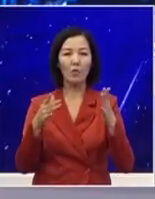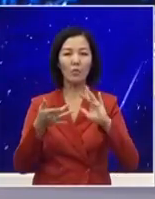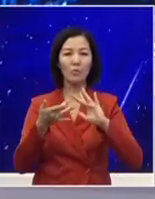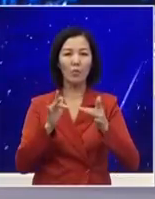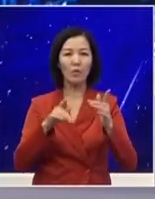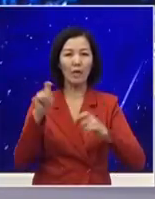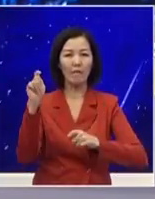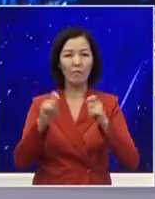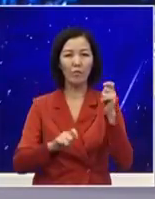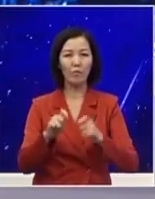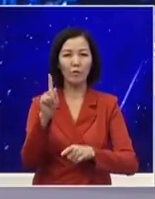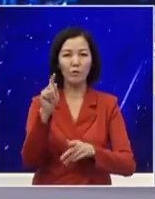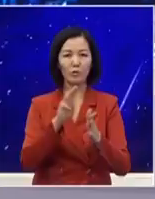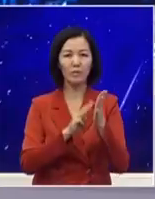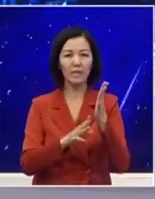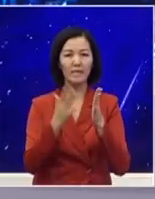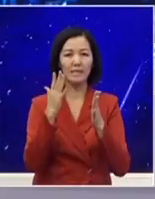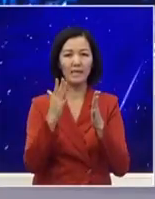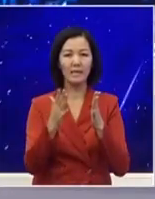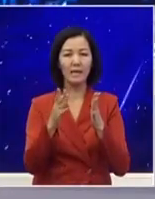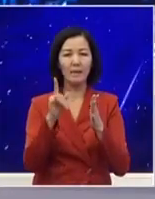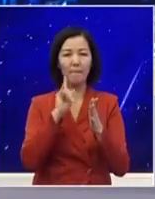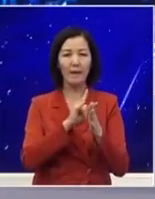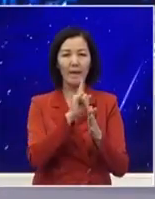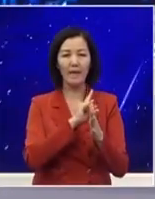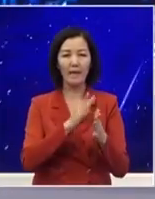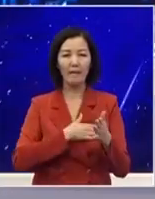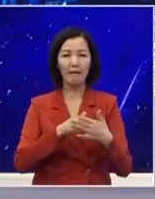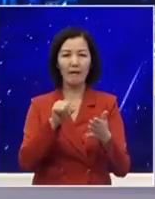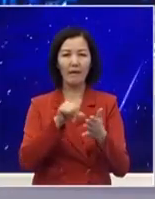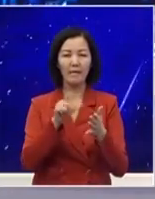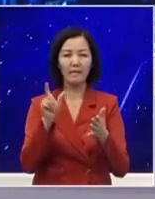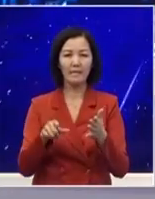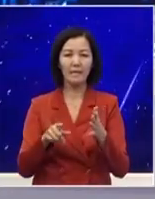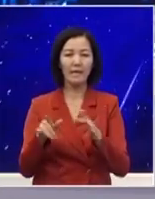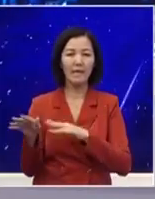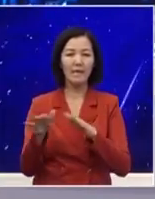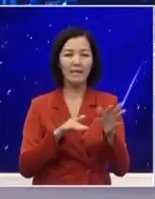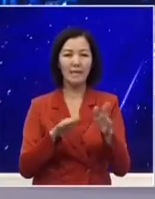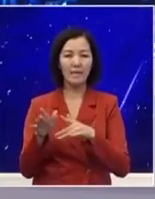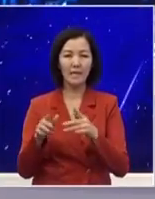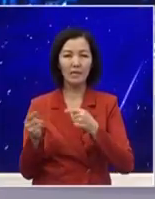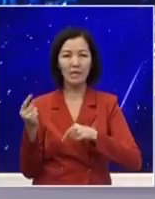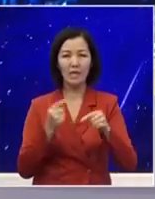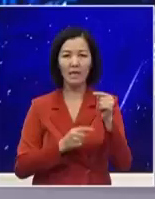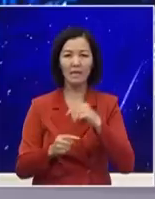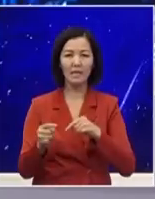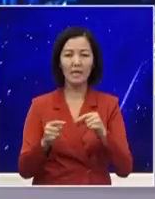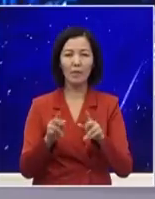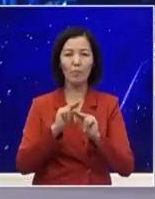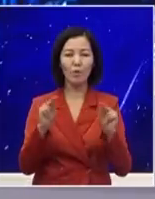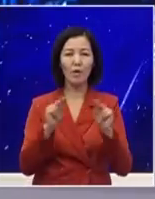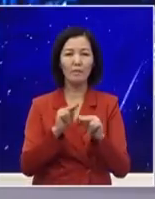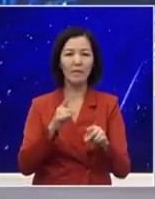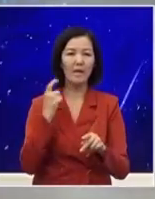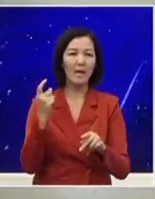облыстың түкпір-түкпірінен 180 белсенді әйел қатысты. Олардың ішінде іскер келіншектер, мұғалімдер, шаруа қожалық иелері бар.